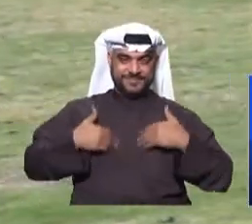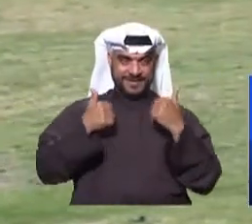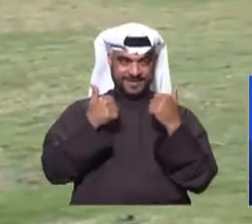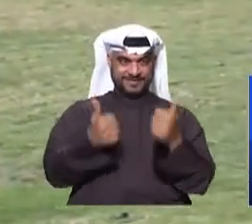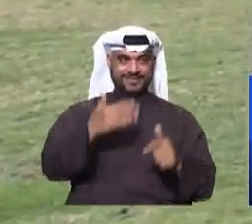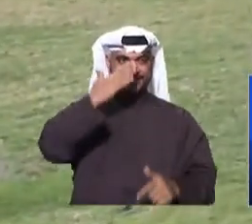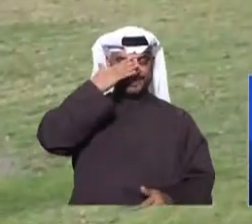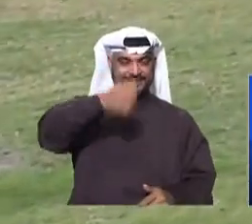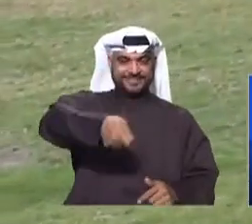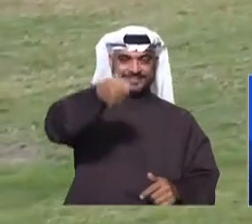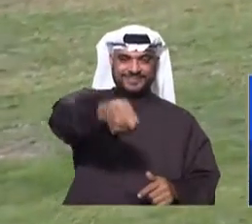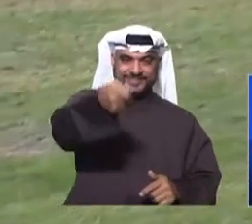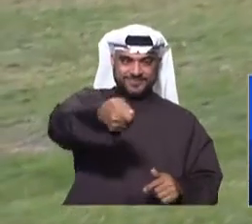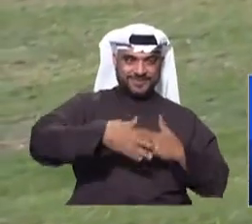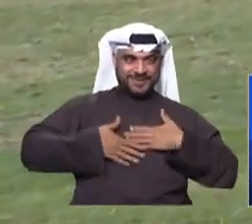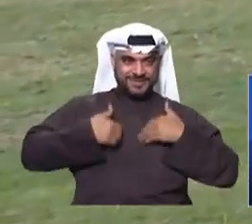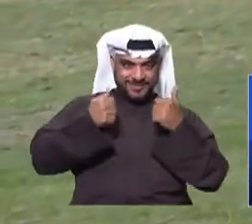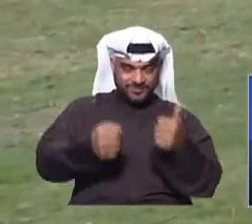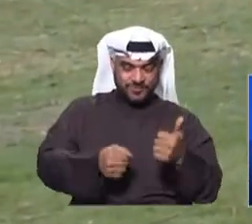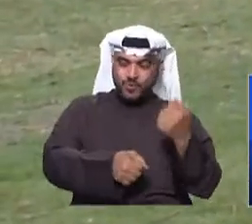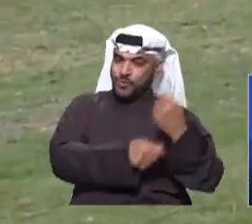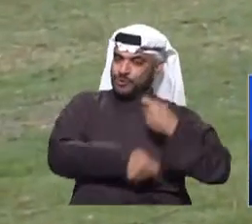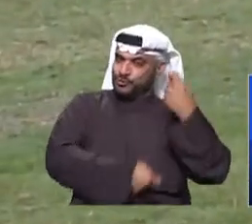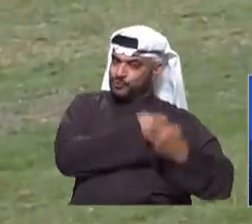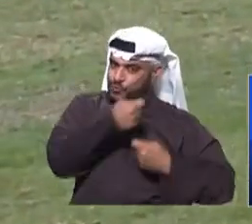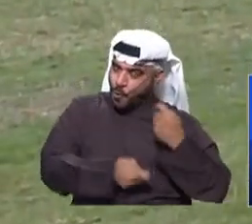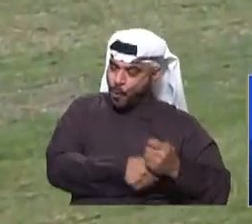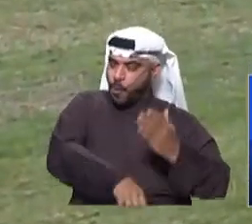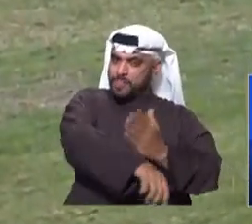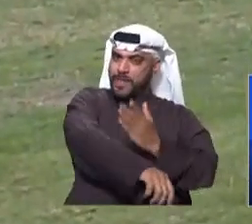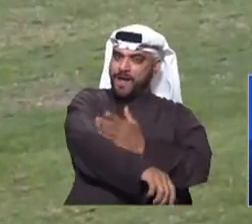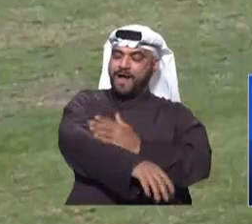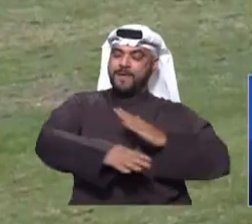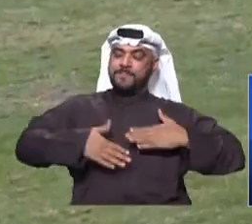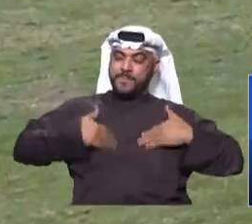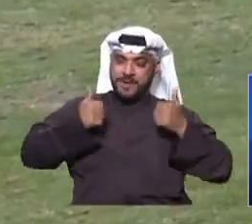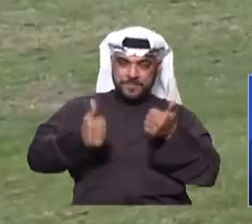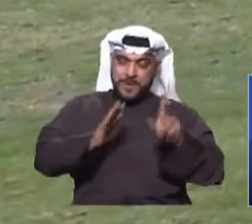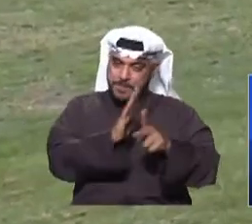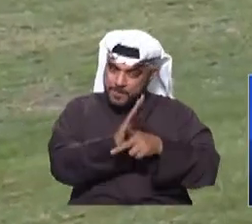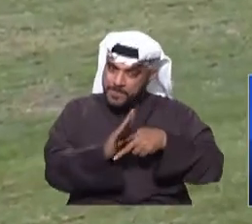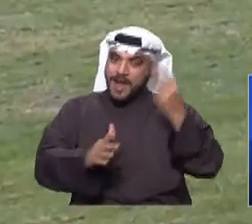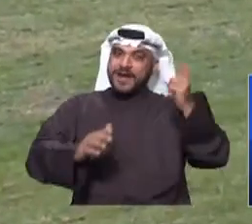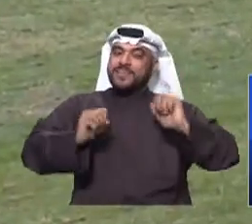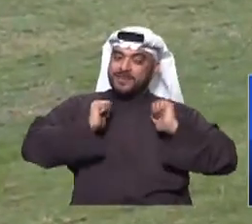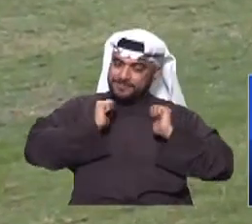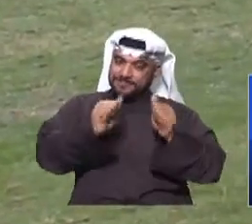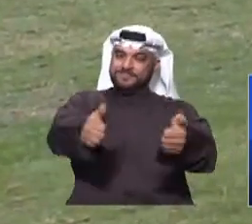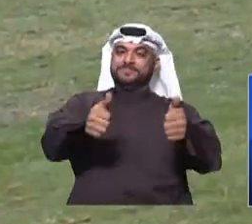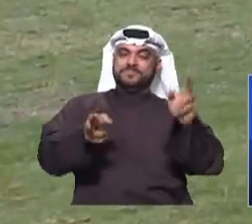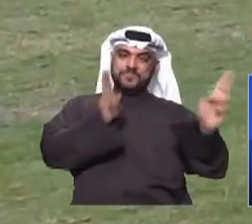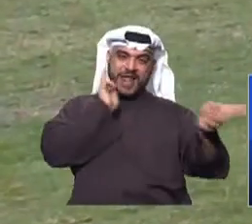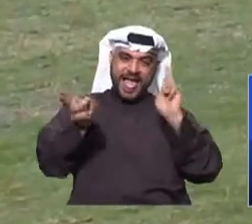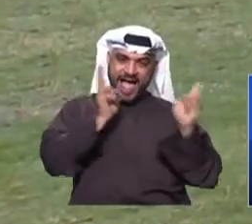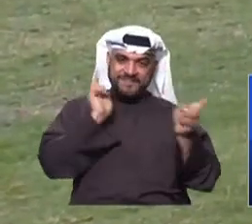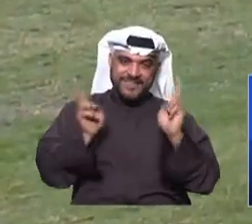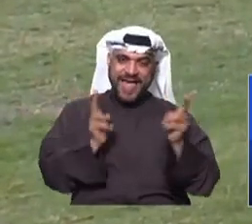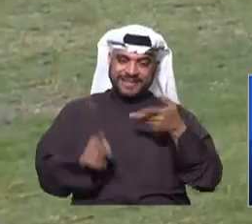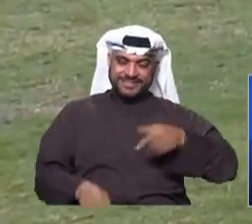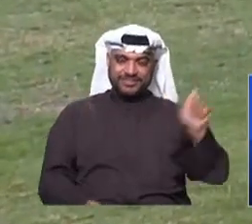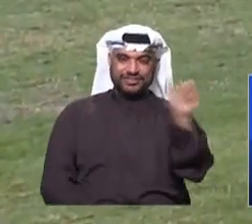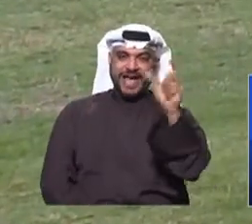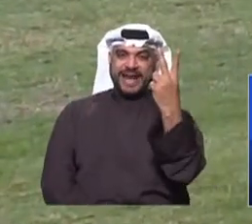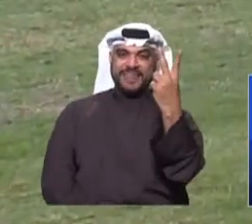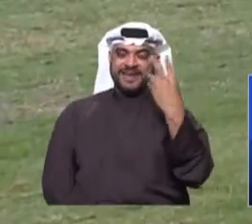تحية لكم والجهود التي تبذل من أجل العودة من جديد للفعاليات والبرامج في مركز